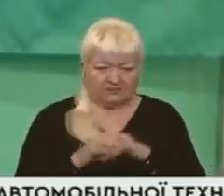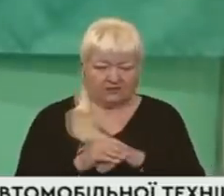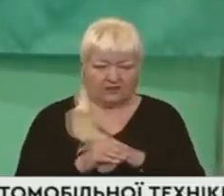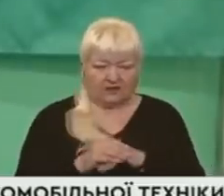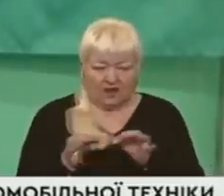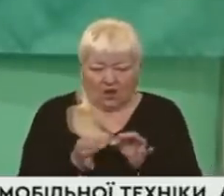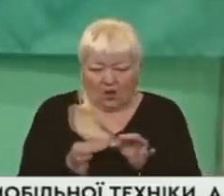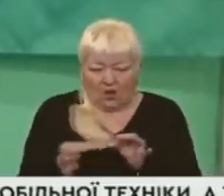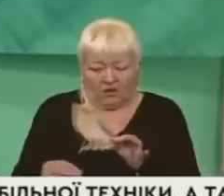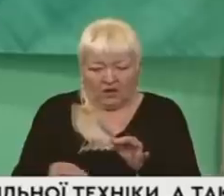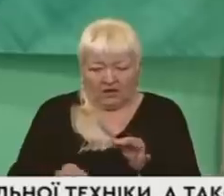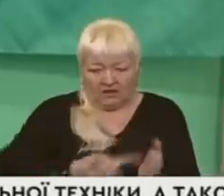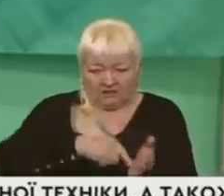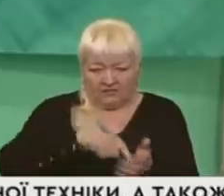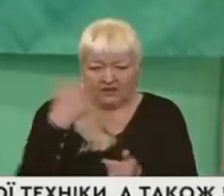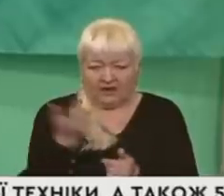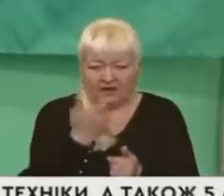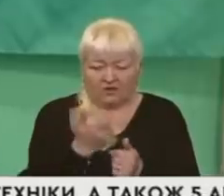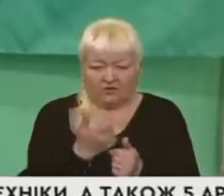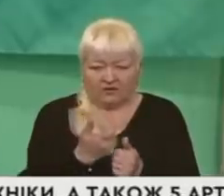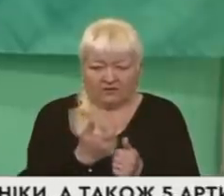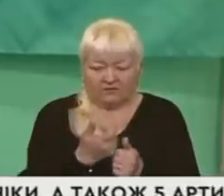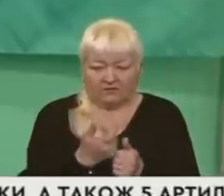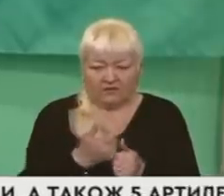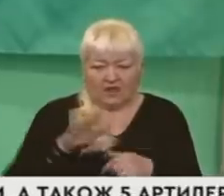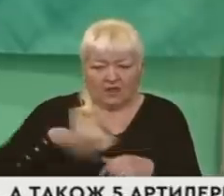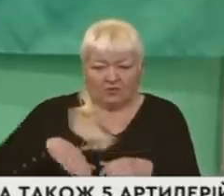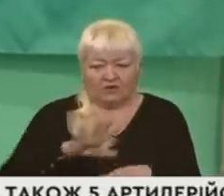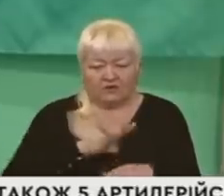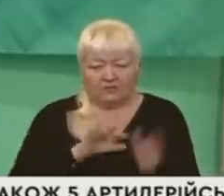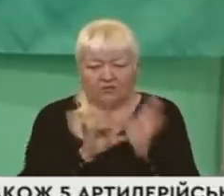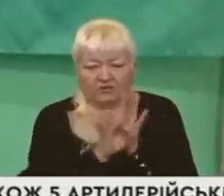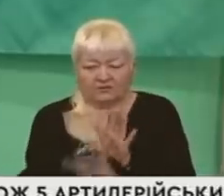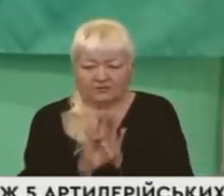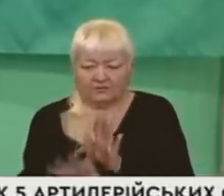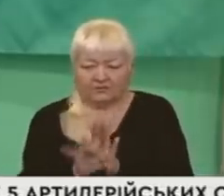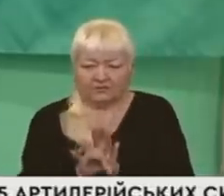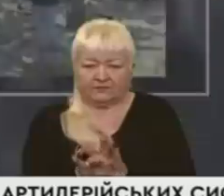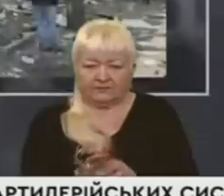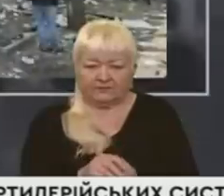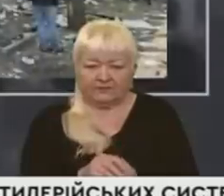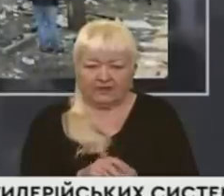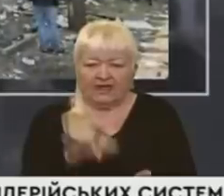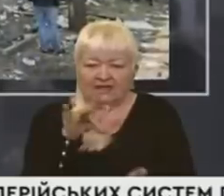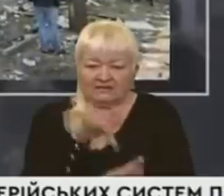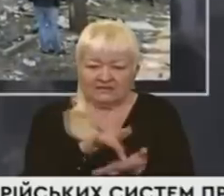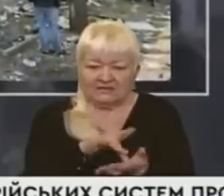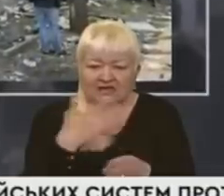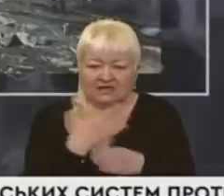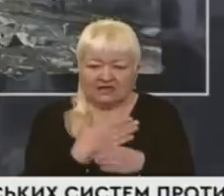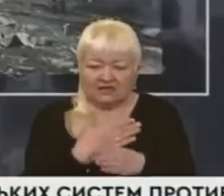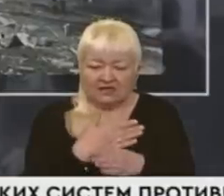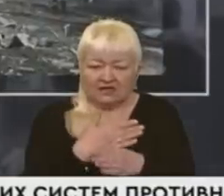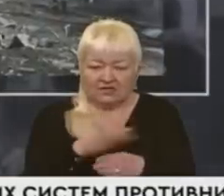города потом тотальным бомбардировкам были поддержаны центральная часть города